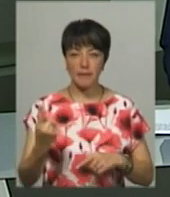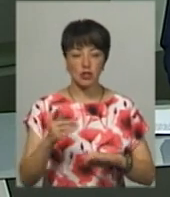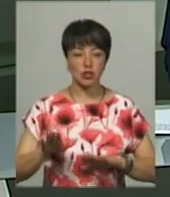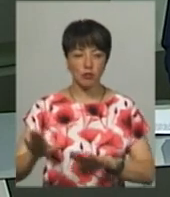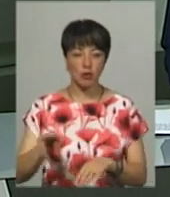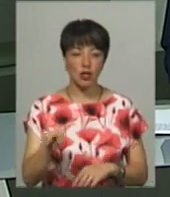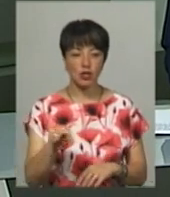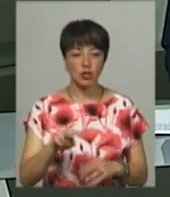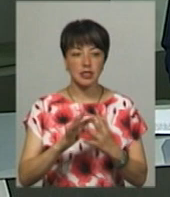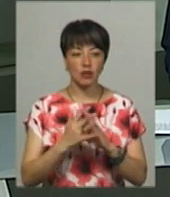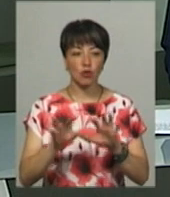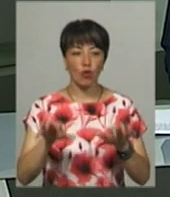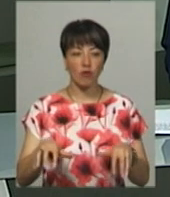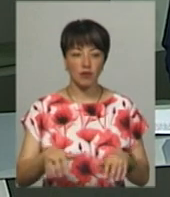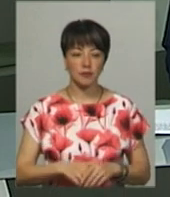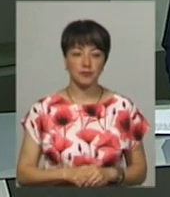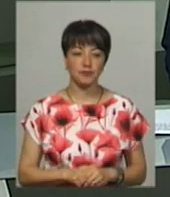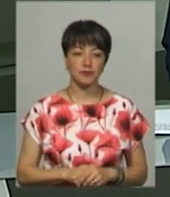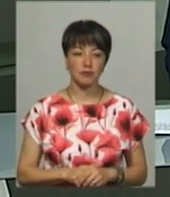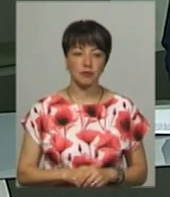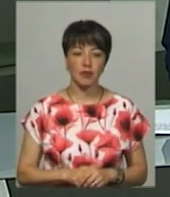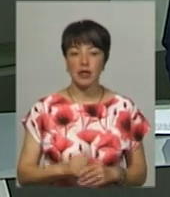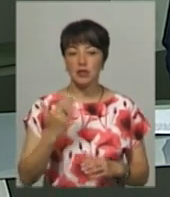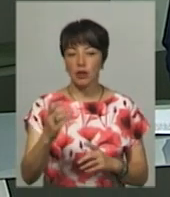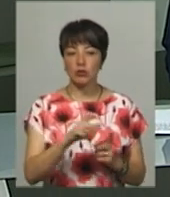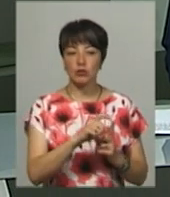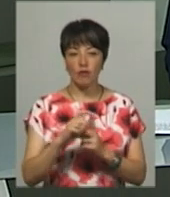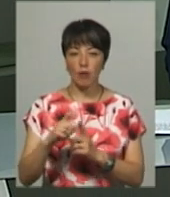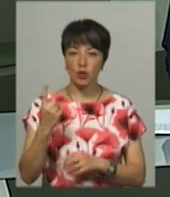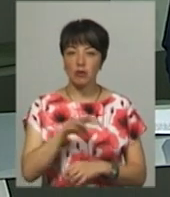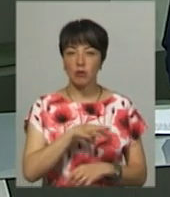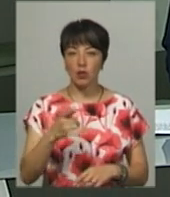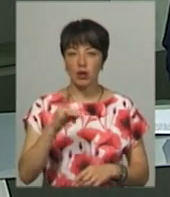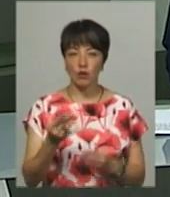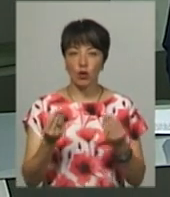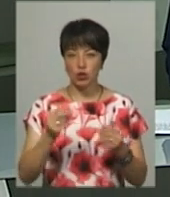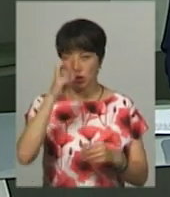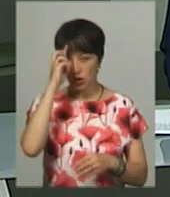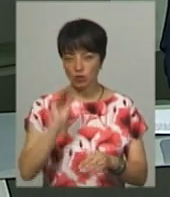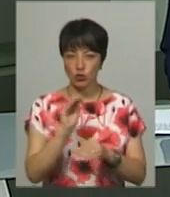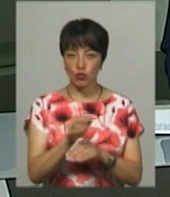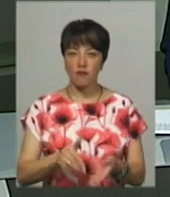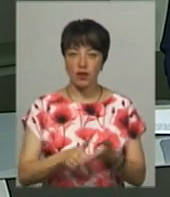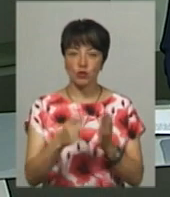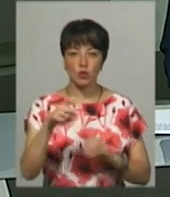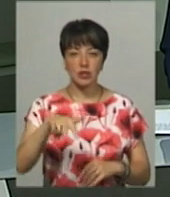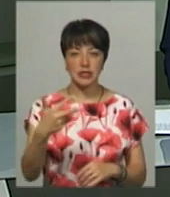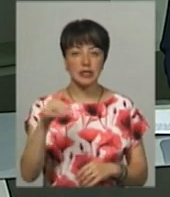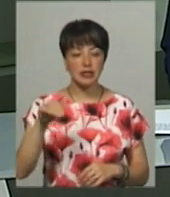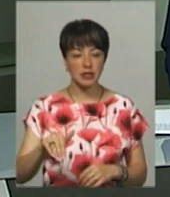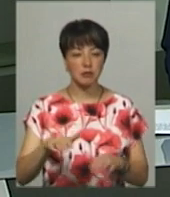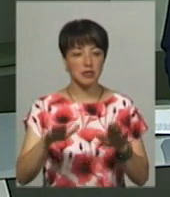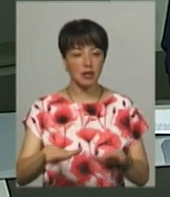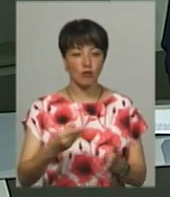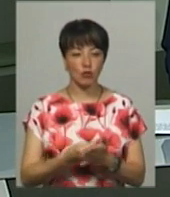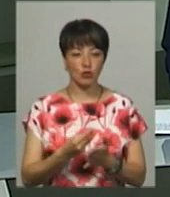заступник Летичівського селищного голови Олег Ліщинський. За його словами, 1 000 000 гривень – гроші державної субвенції, 133 тисячі – з